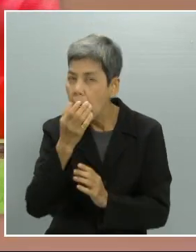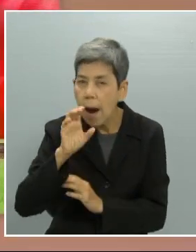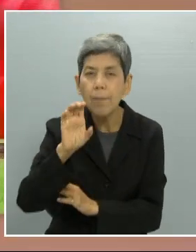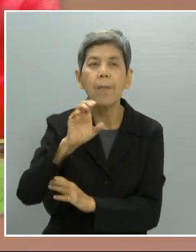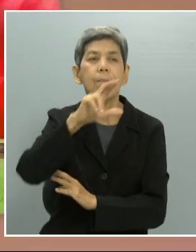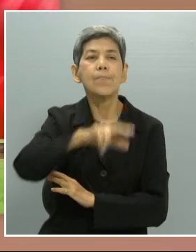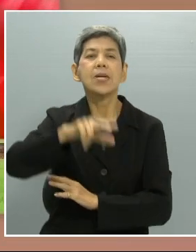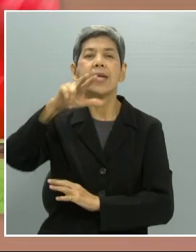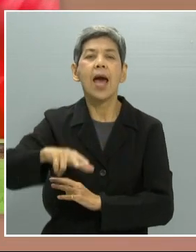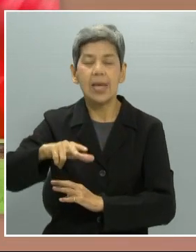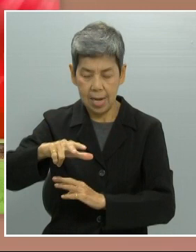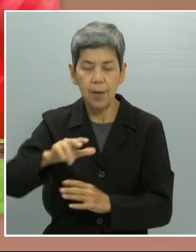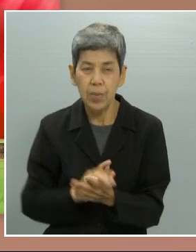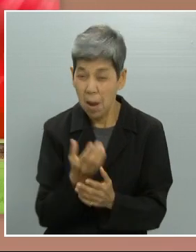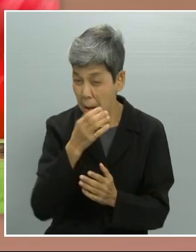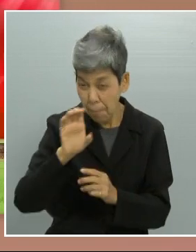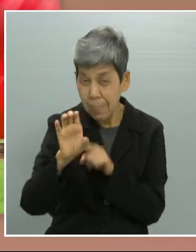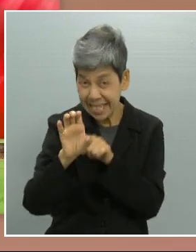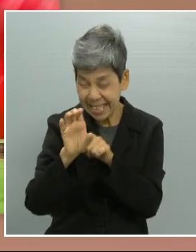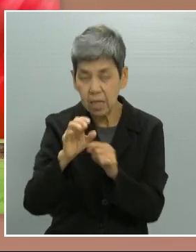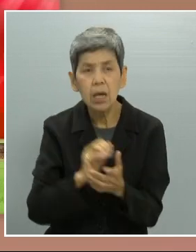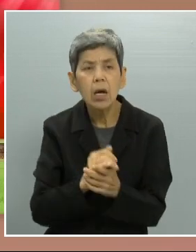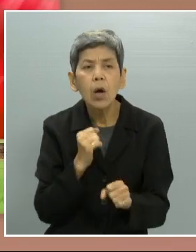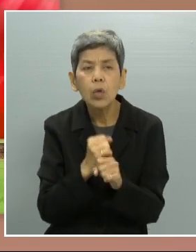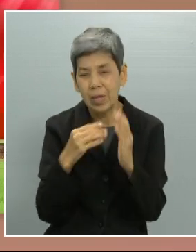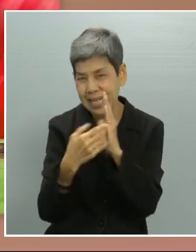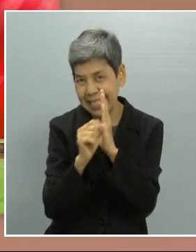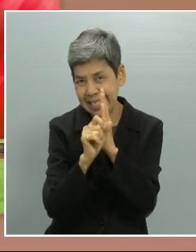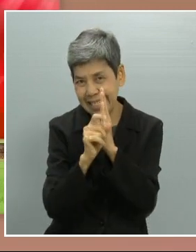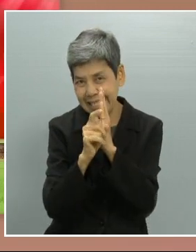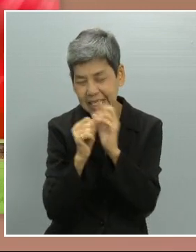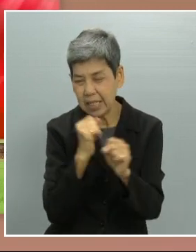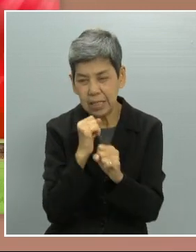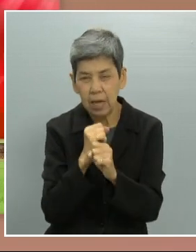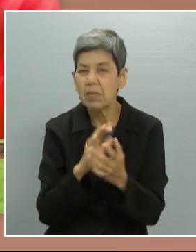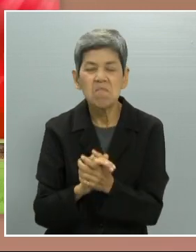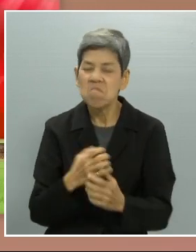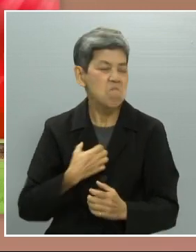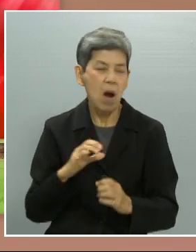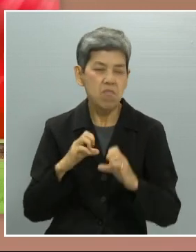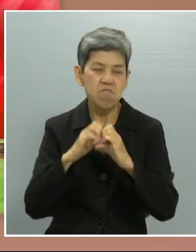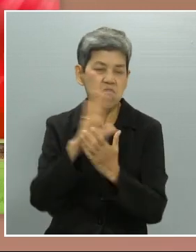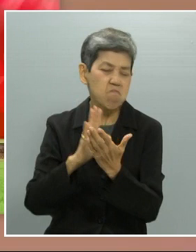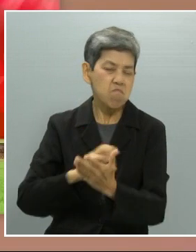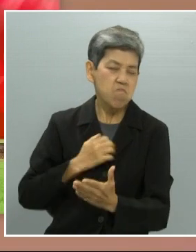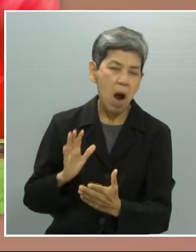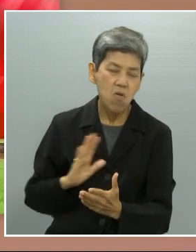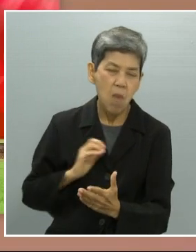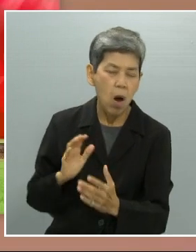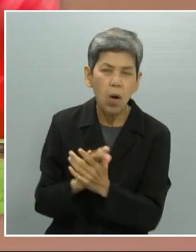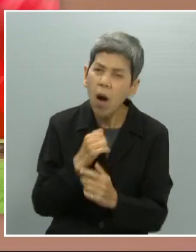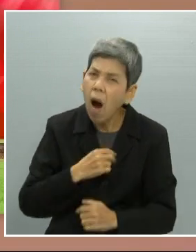พรรคเพื่อไทยเองค่ะโพสต์เอาไว้แบบนี้ไปศรีสะเกษไล่หนูตีงูเห่าแล้วก็เขียนเอาไว้ใน